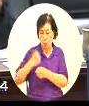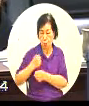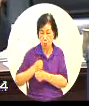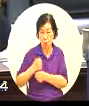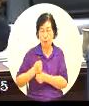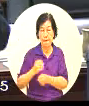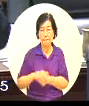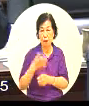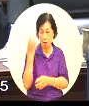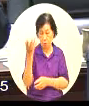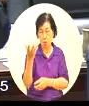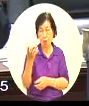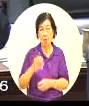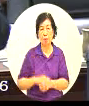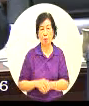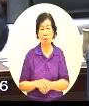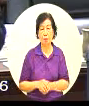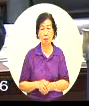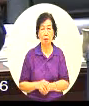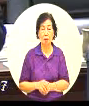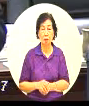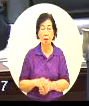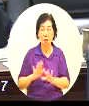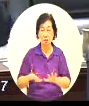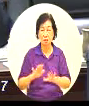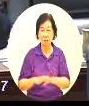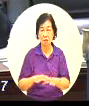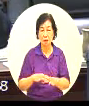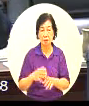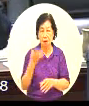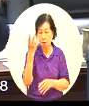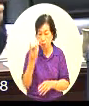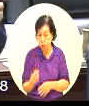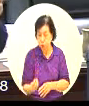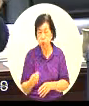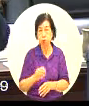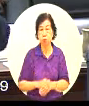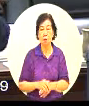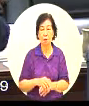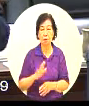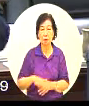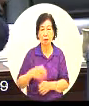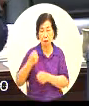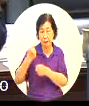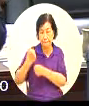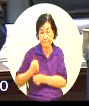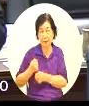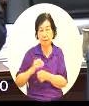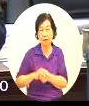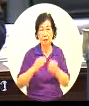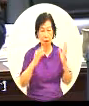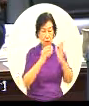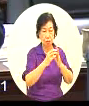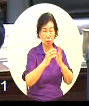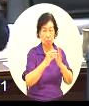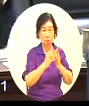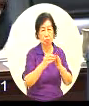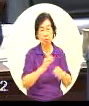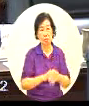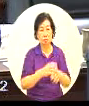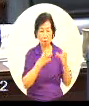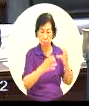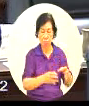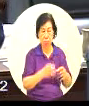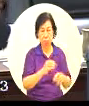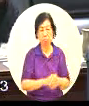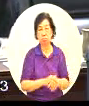真济时阵，无紧，真兵役有够少啊。咱个用这个兵役局伫遮吼，有当时会较无好，人拢